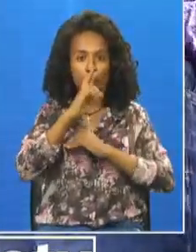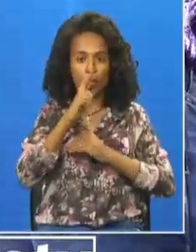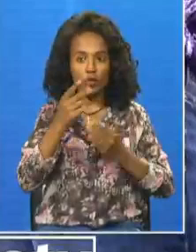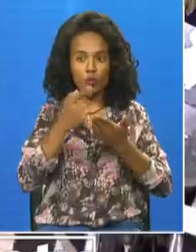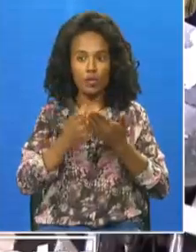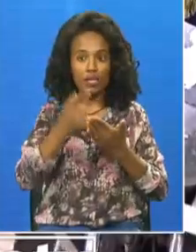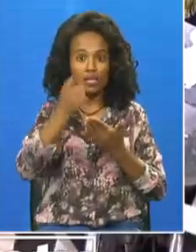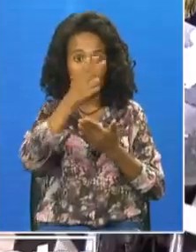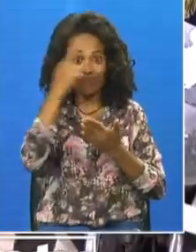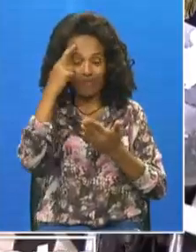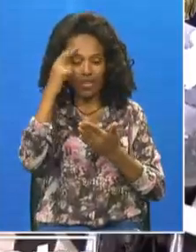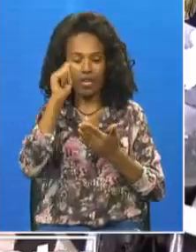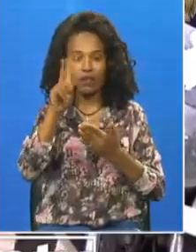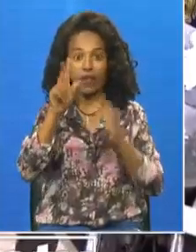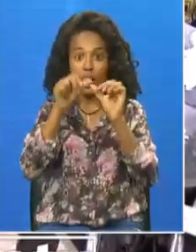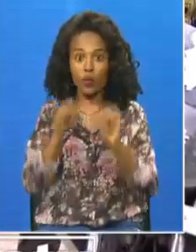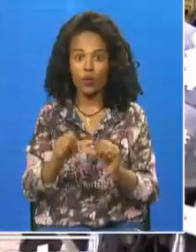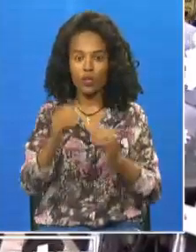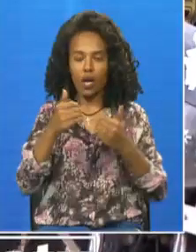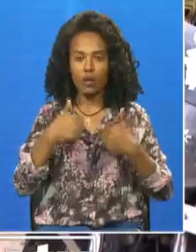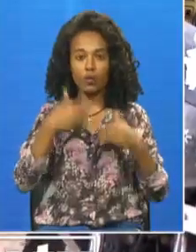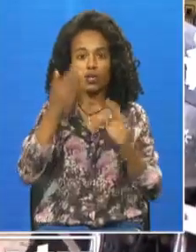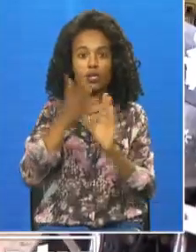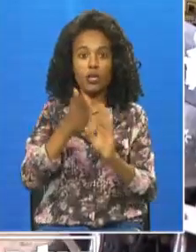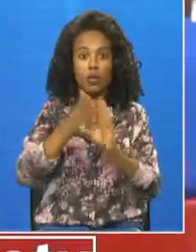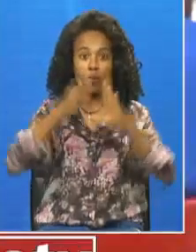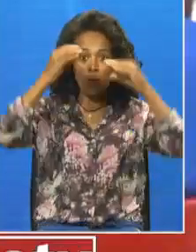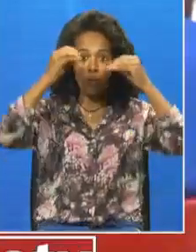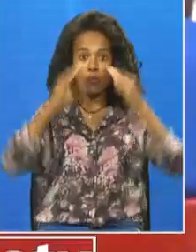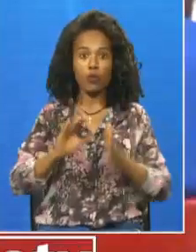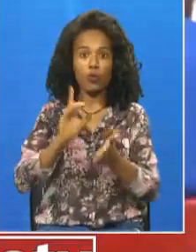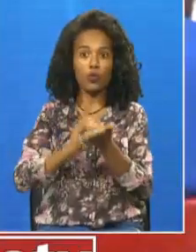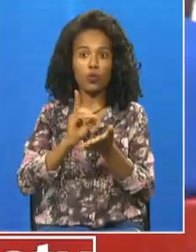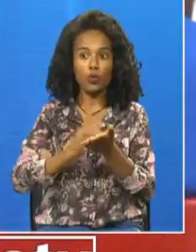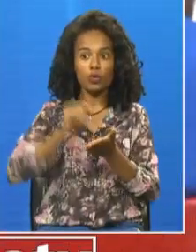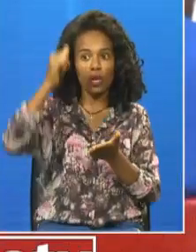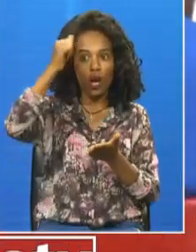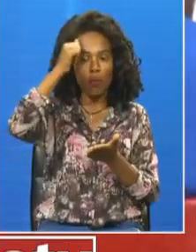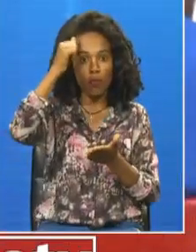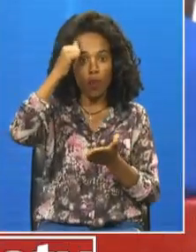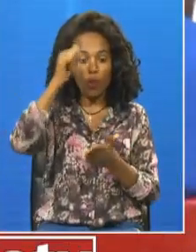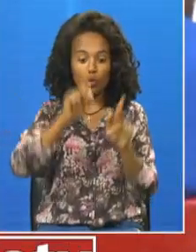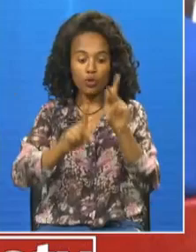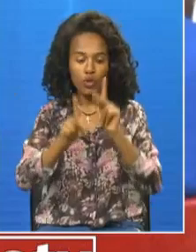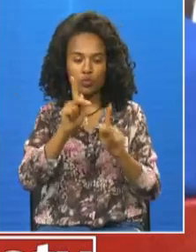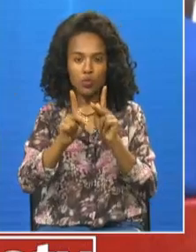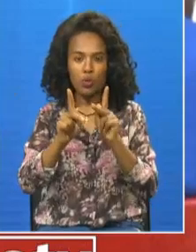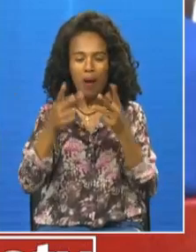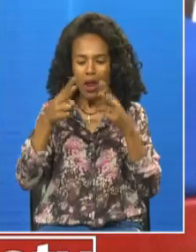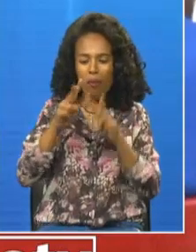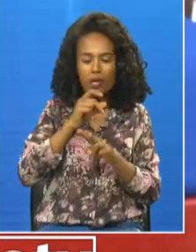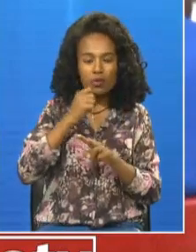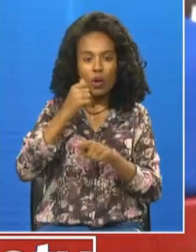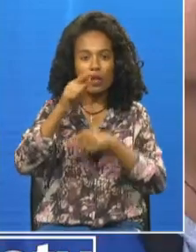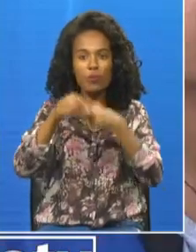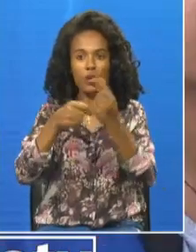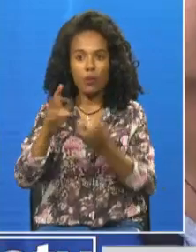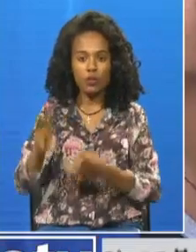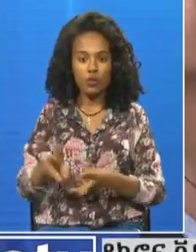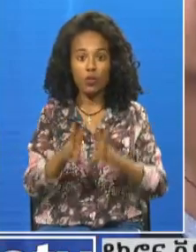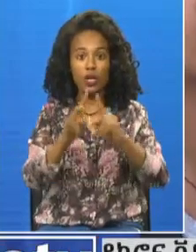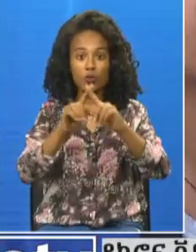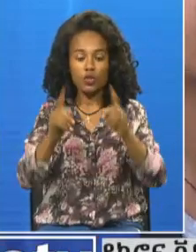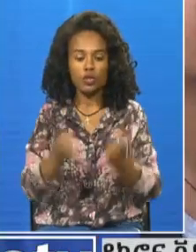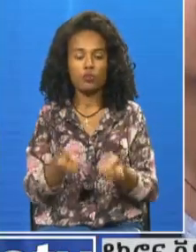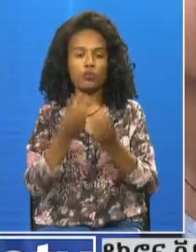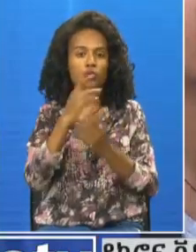ፈጣሪ አልጠበቀኝም ብለህ ላለማማኘታችን እርግጠኛ አይደለሁም ሁኗልም ብዙ ጊዜ። ስለዚህ ከፈጣሪያችንም ጋር እንዳንጣላ